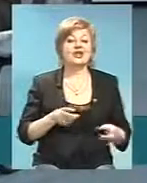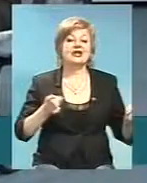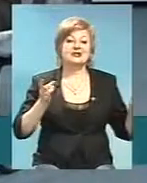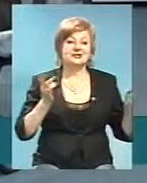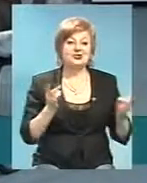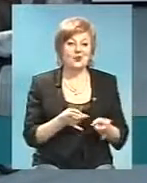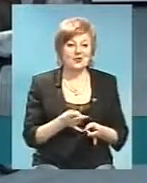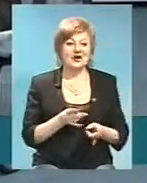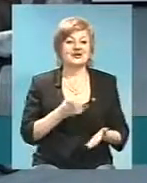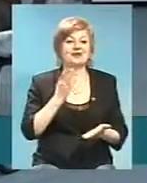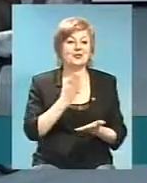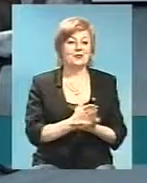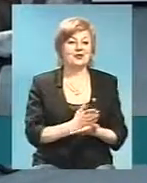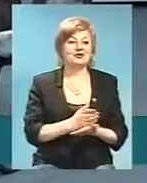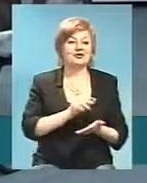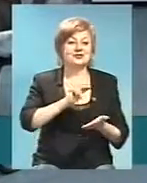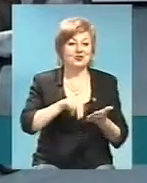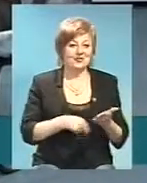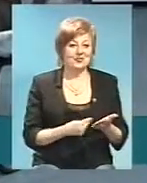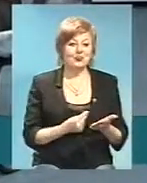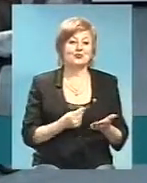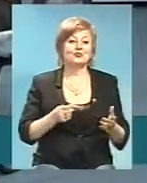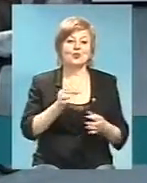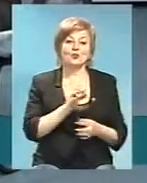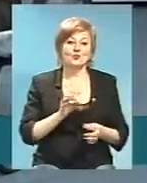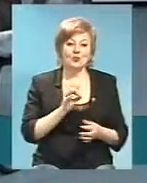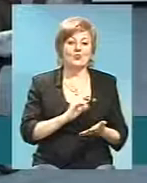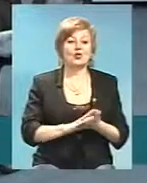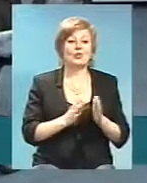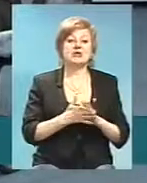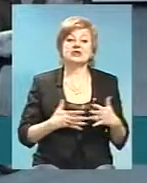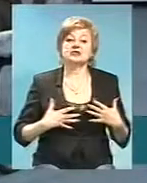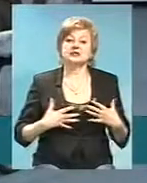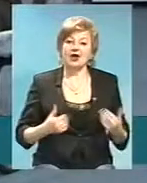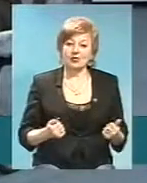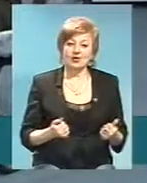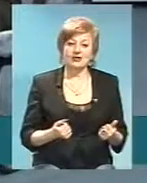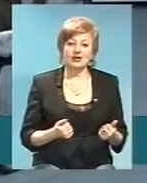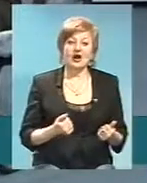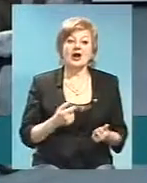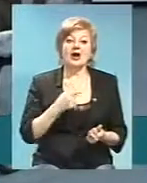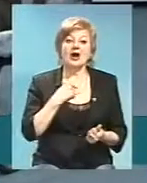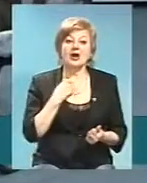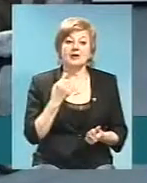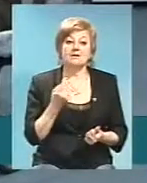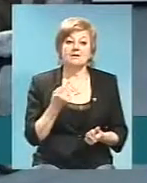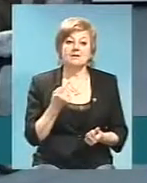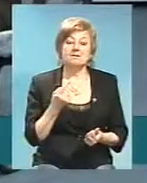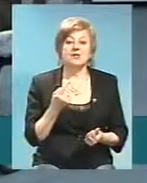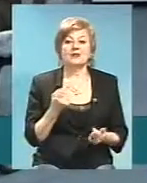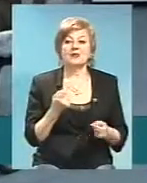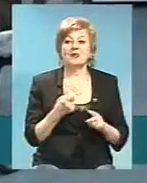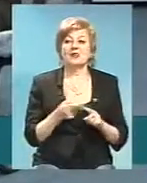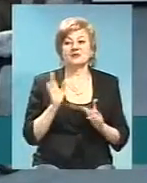необхідно мати довідку про стан здоров'я дитини. Ми зараз кажемо за територіальним принципом.